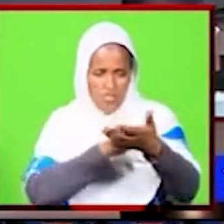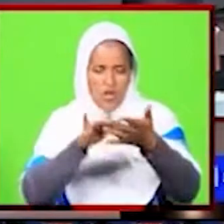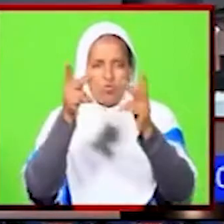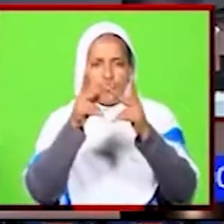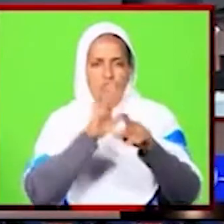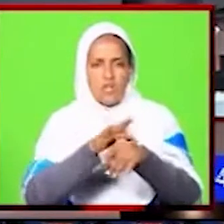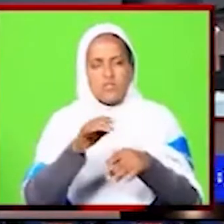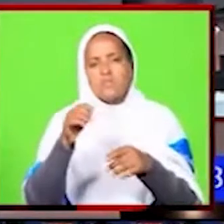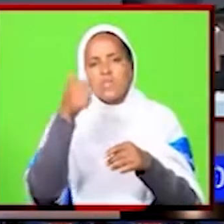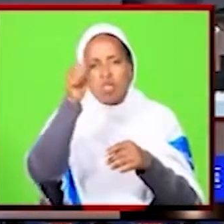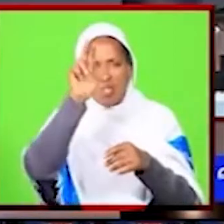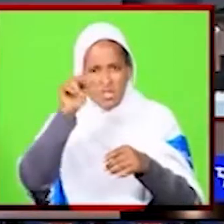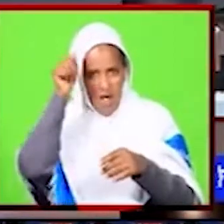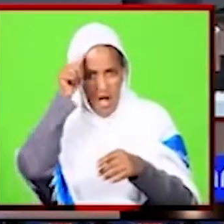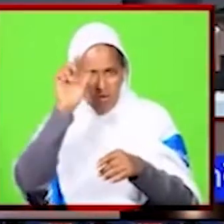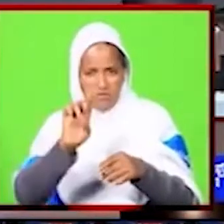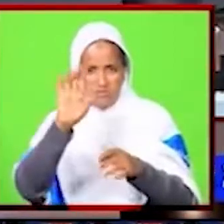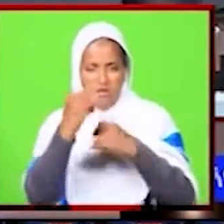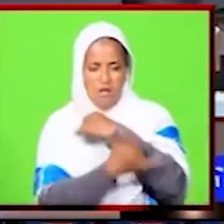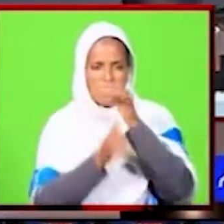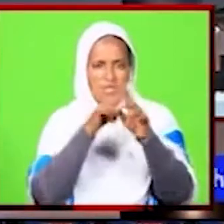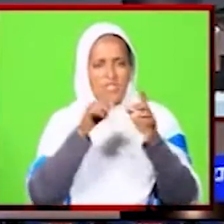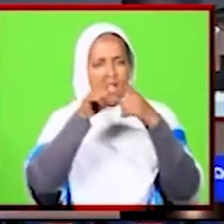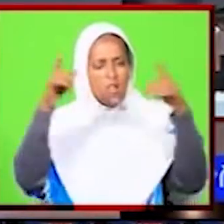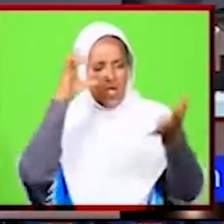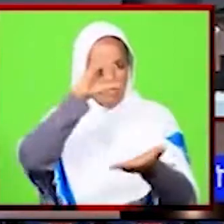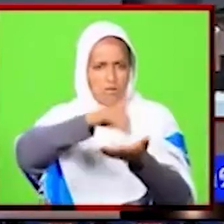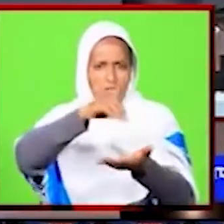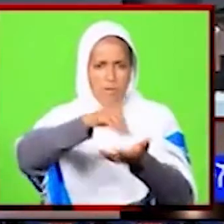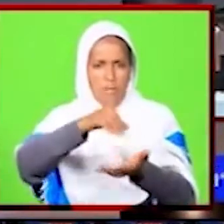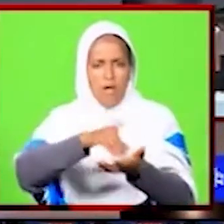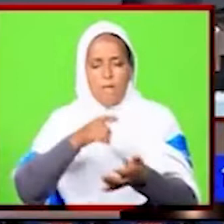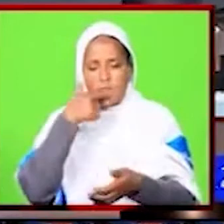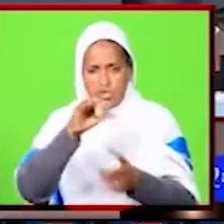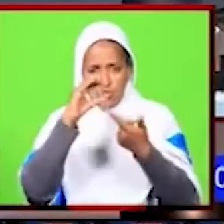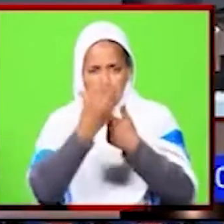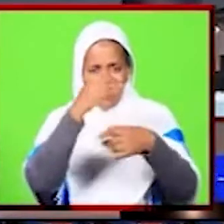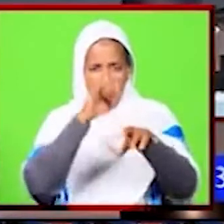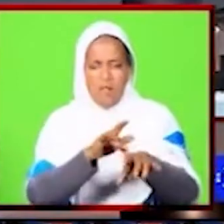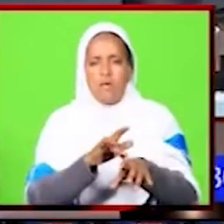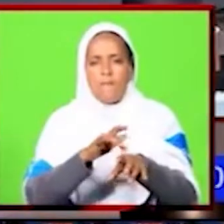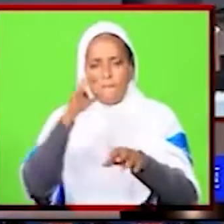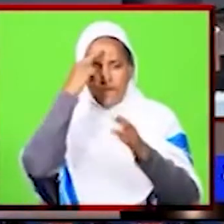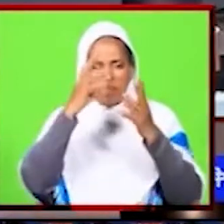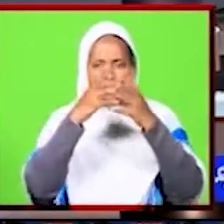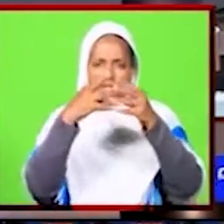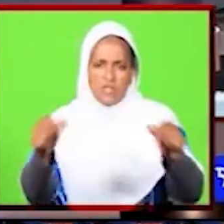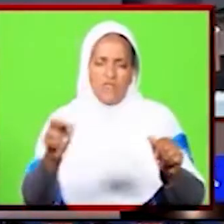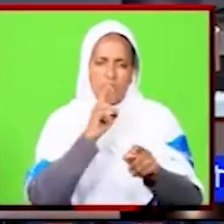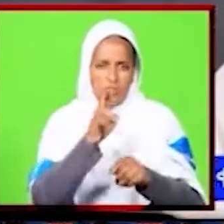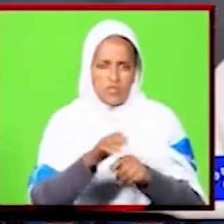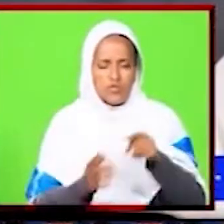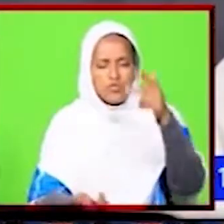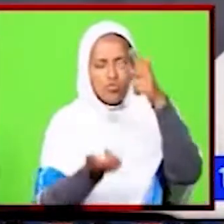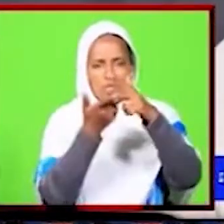ቁፈራ የጥናት ቦታ ናት። በኢራቅ የምትገኝ የአርኪኦሎጂ ጥናት ቦታ ናት። በጣም ትልቅ ከተማ የነበረች በተነገረው ሁኔታ